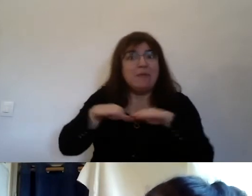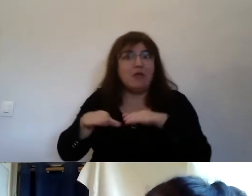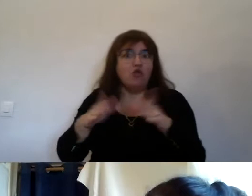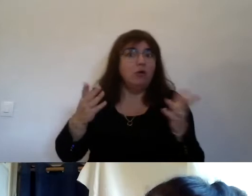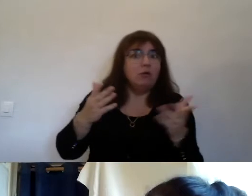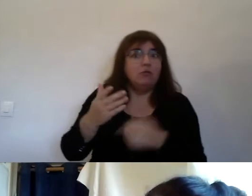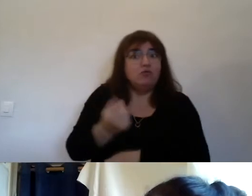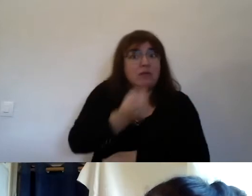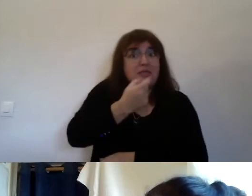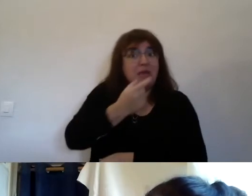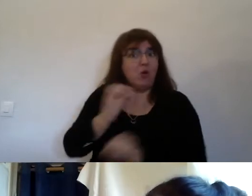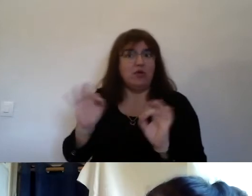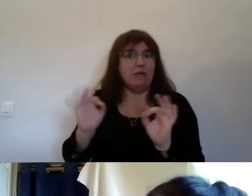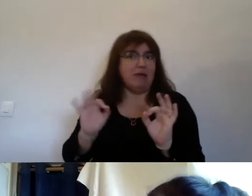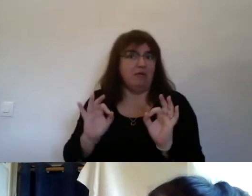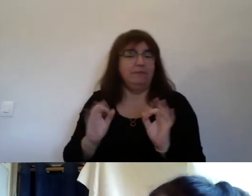ronde ce matin,